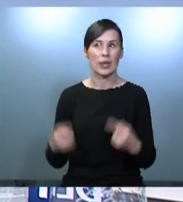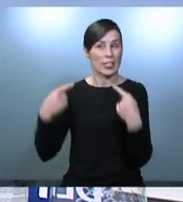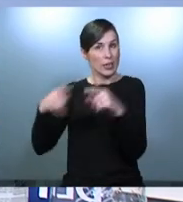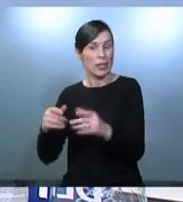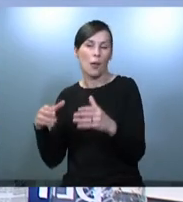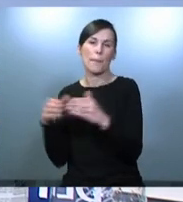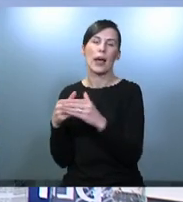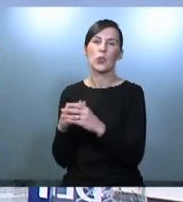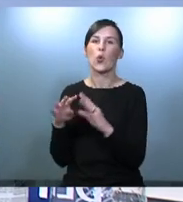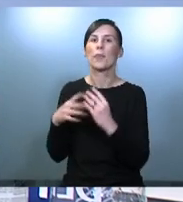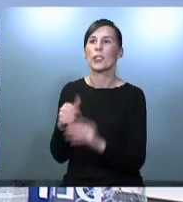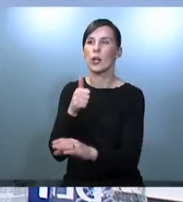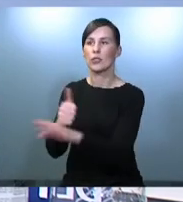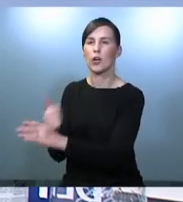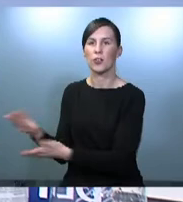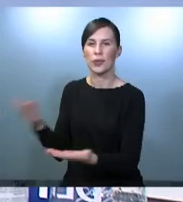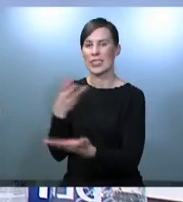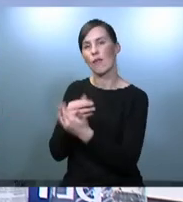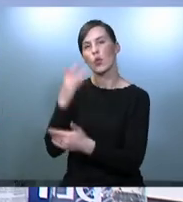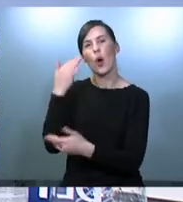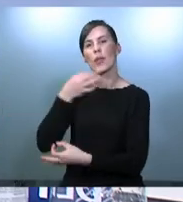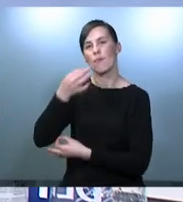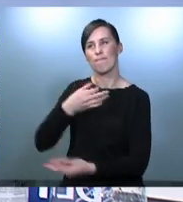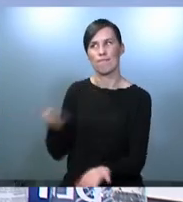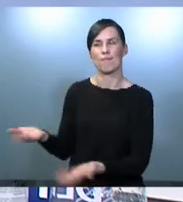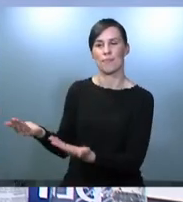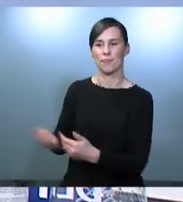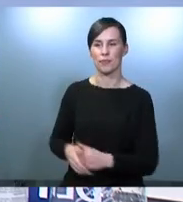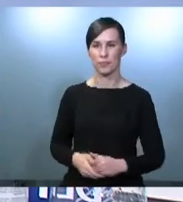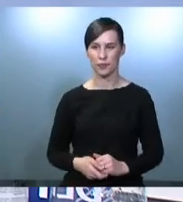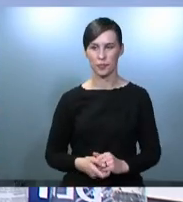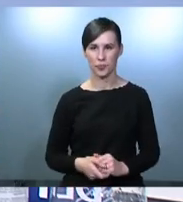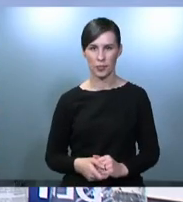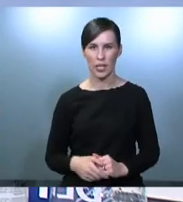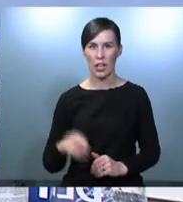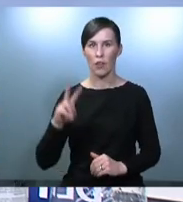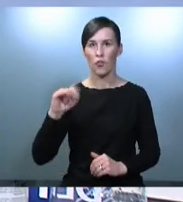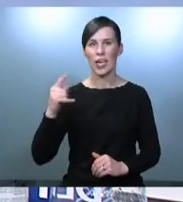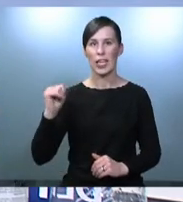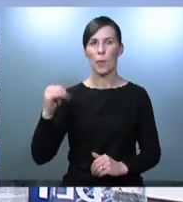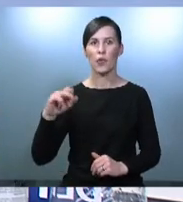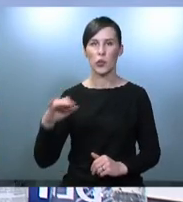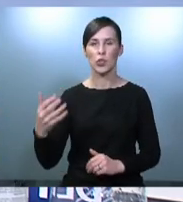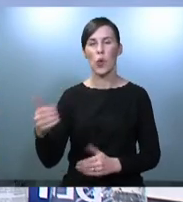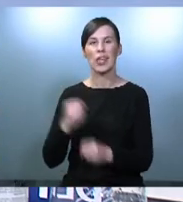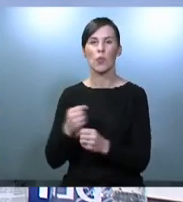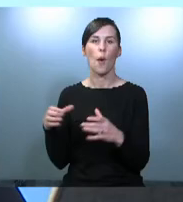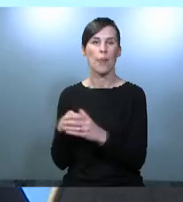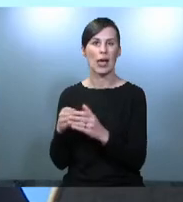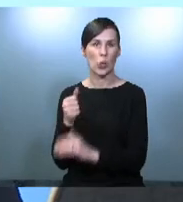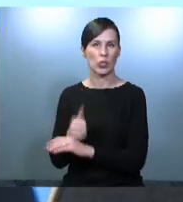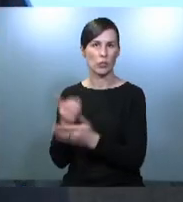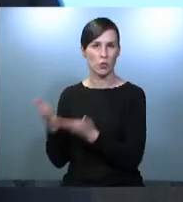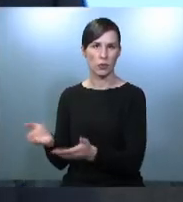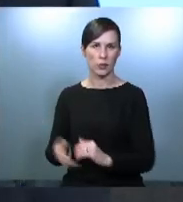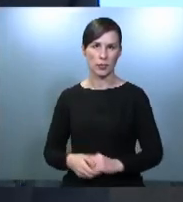ir komiteto atstovams išdėstyti savo požiūrius ir aš dabar prašau tą padaryti Juozo Gaidamavičiaus darbo partiją. Tikrai